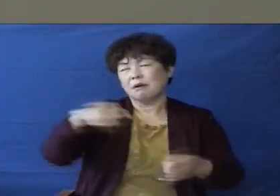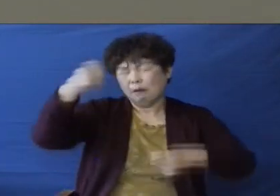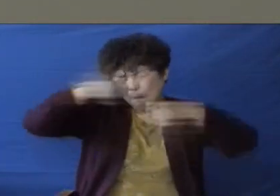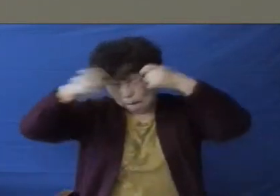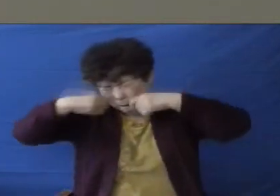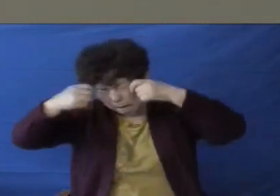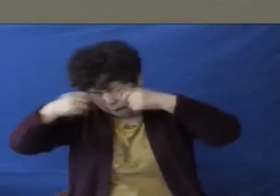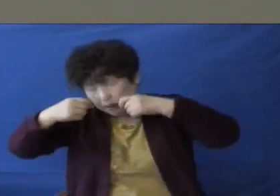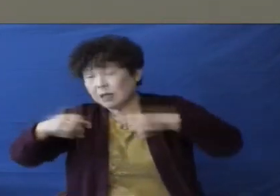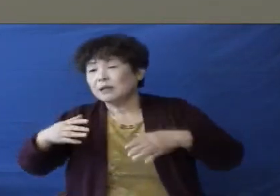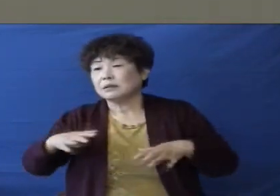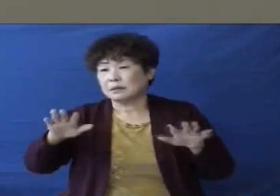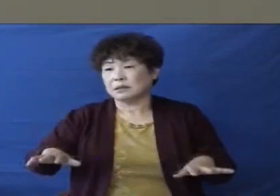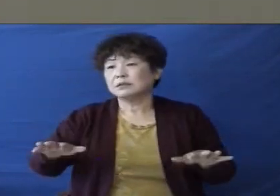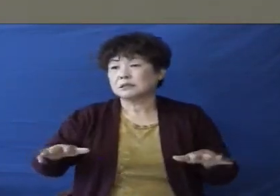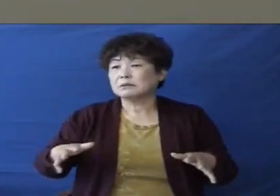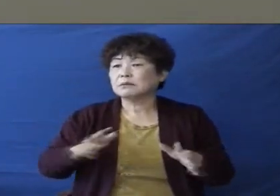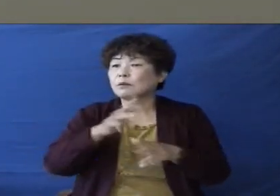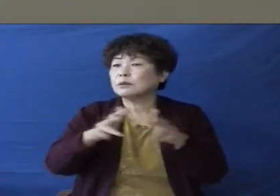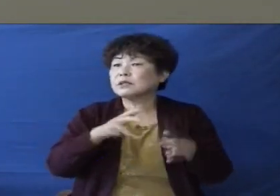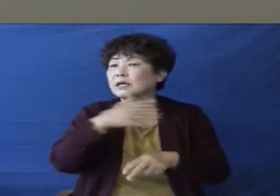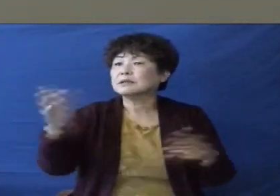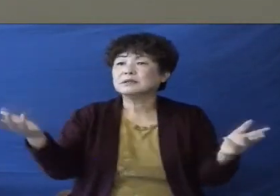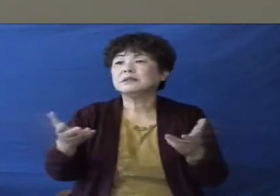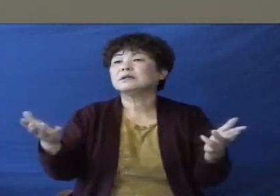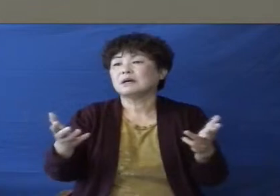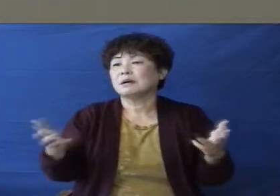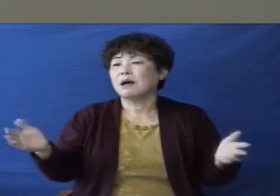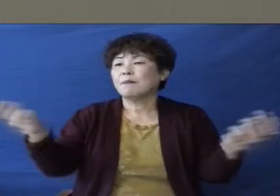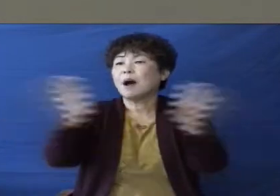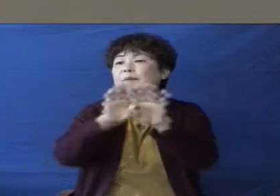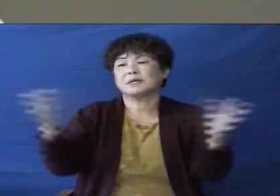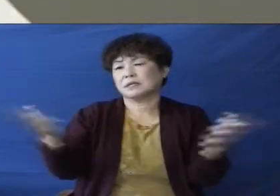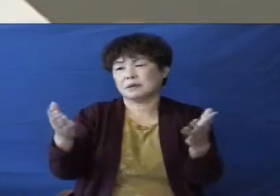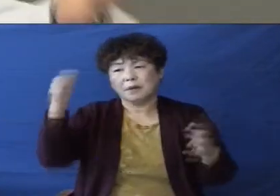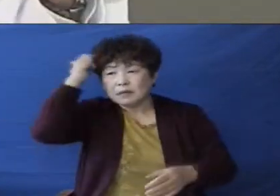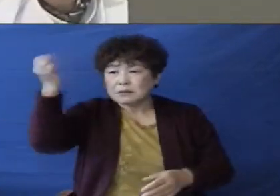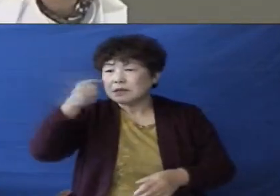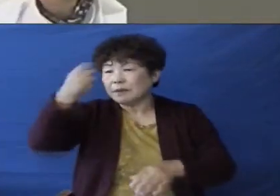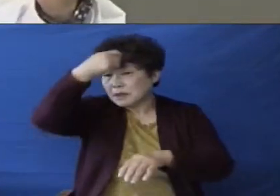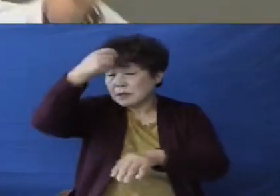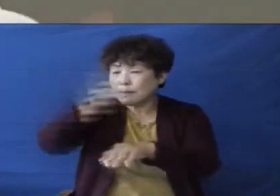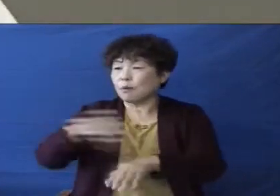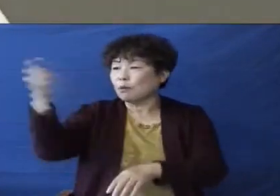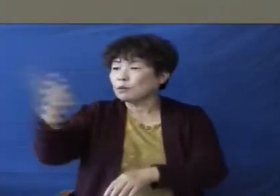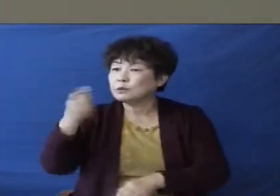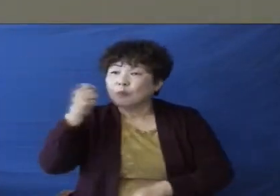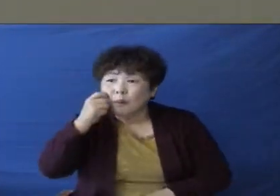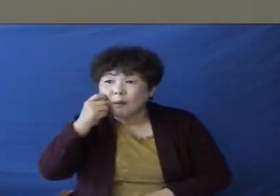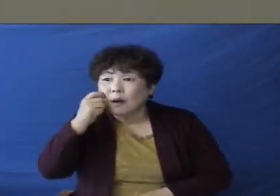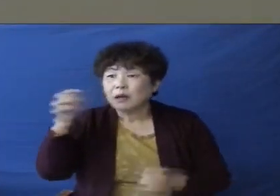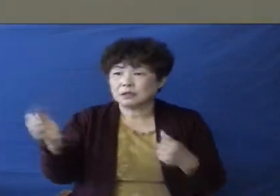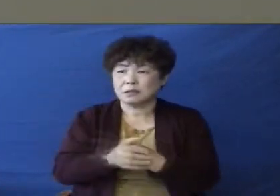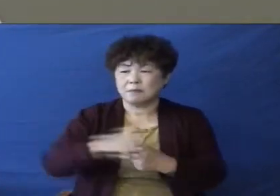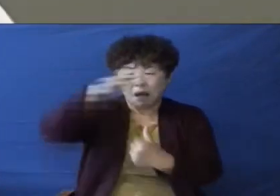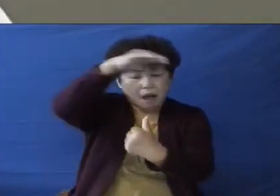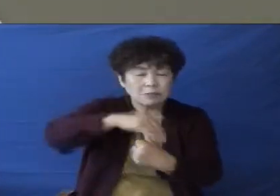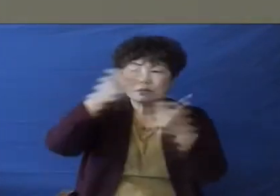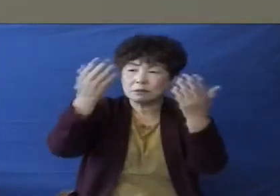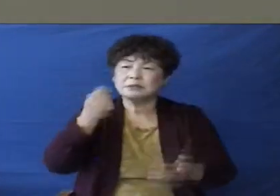나기도 받게 해주세요 막 그러고서 매달리는 겁니다 그러니까 알았다 고 알았다 걸로 나오라고